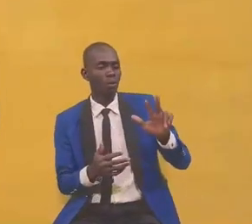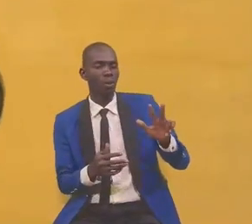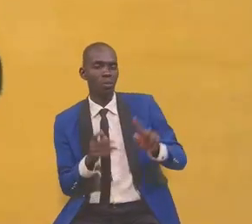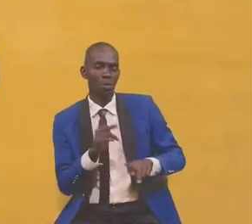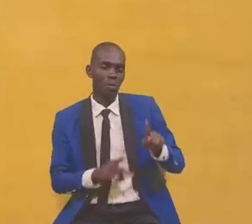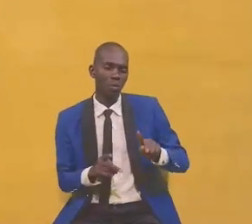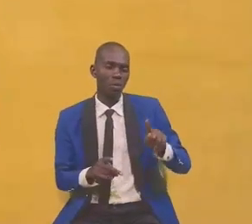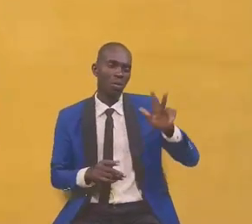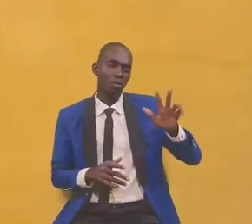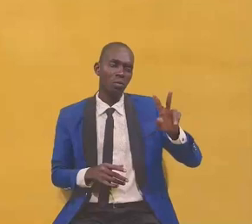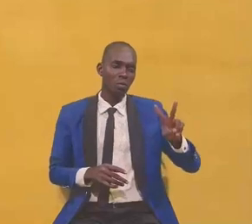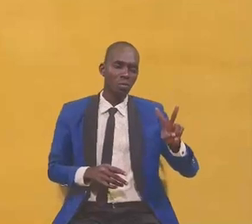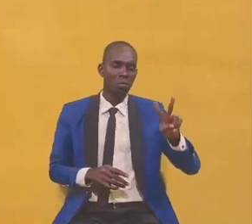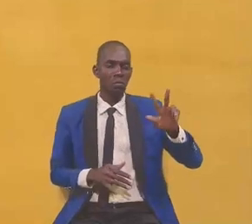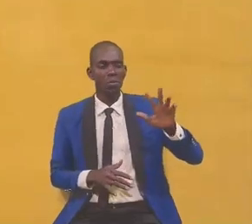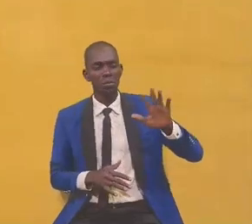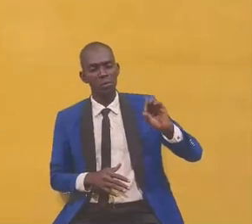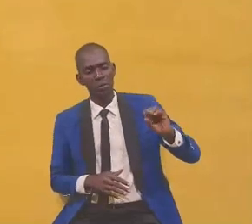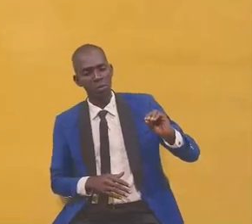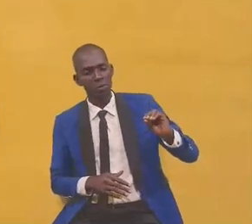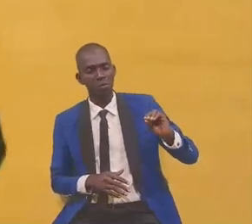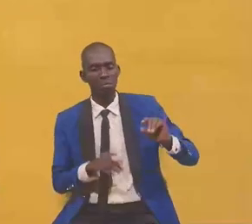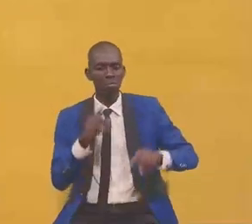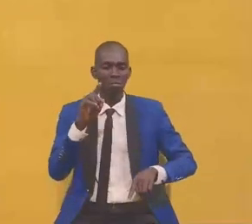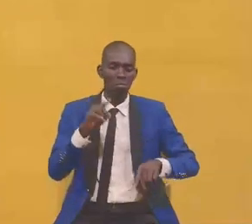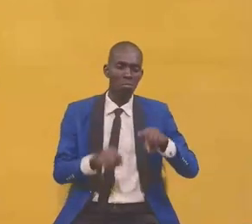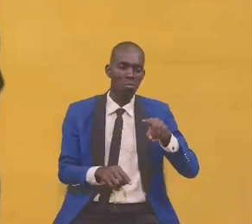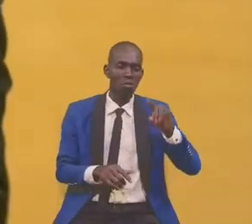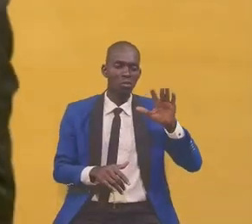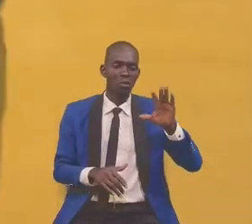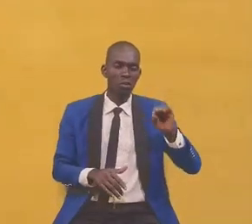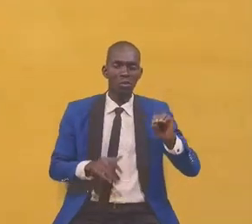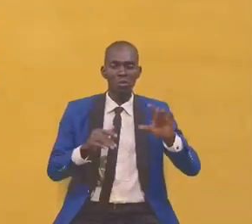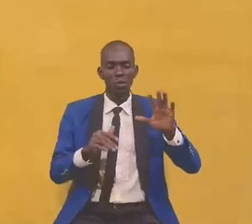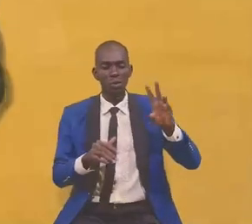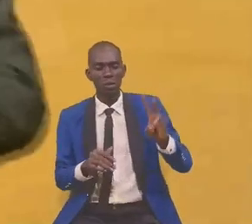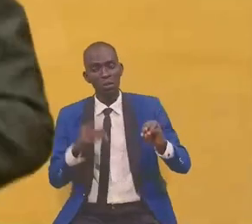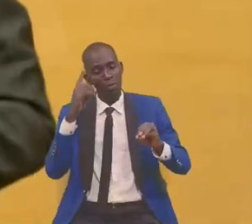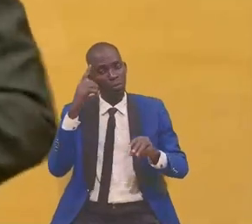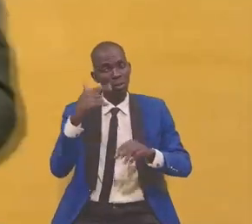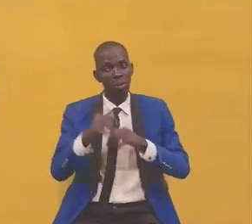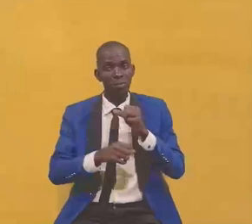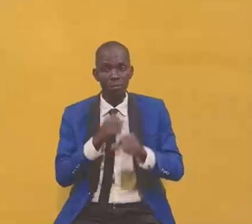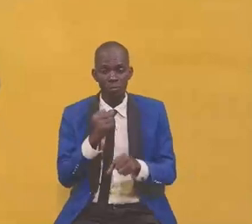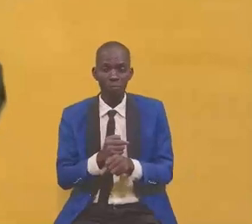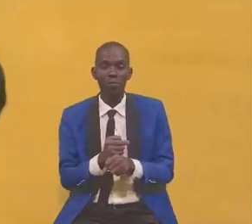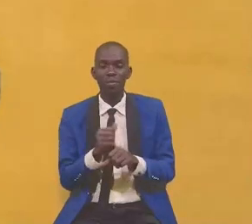et qu'à balance en 50 et 60 depuis 10 ans. Les mêmes personnes, non. Ils sont